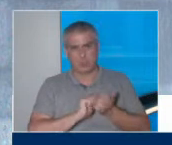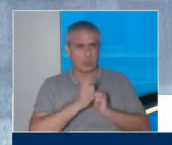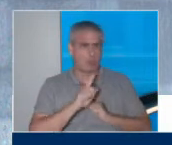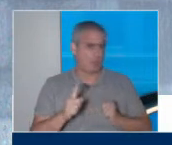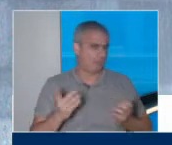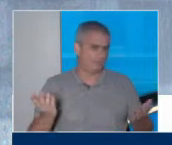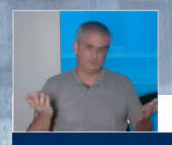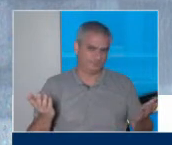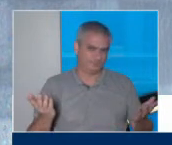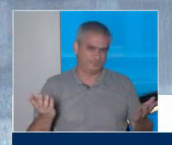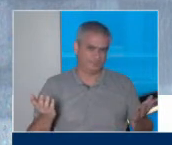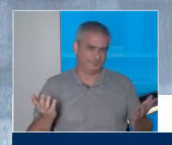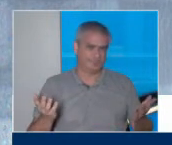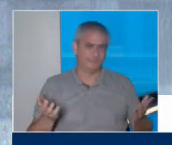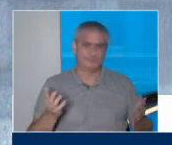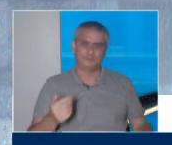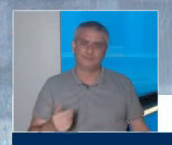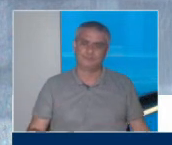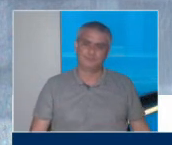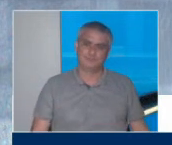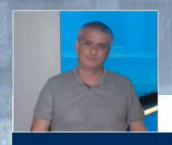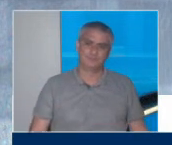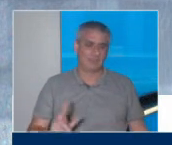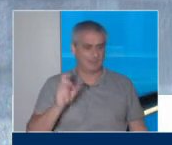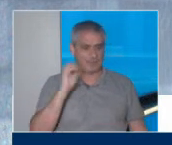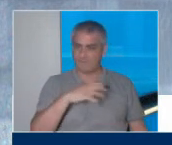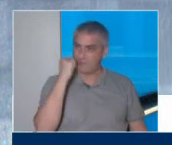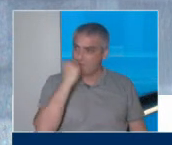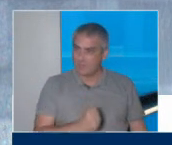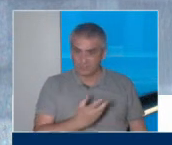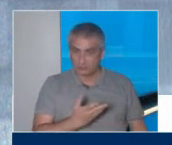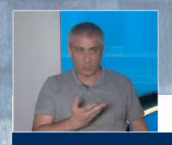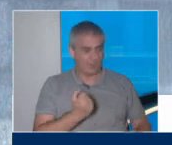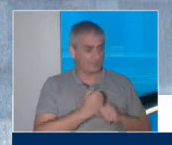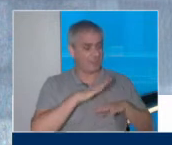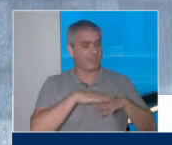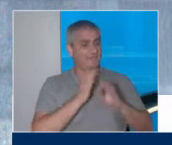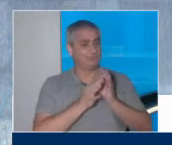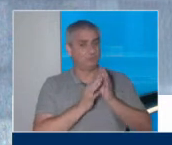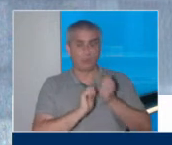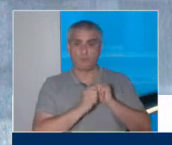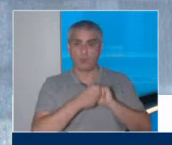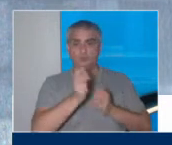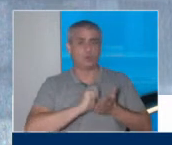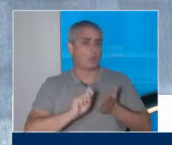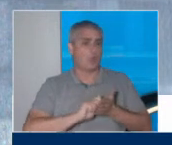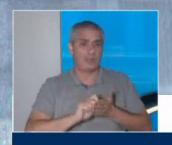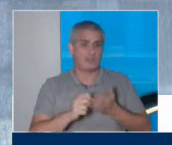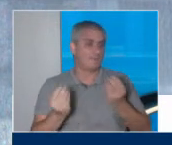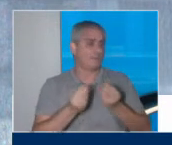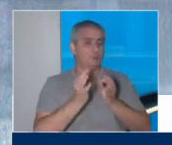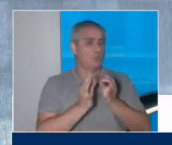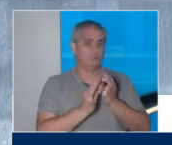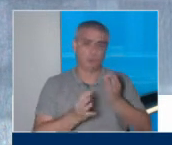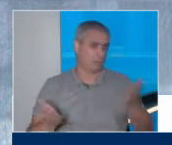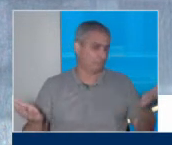זה גם היום לבוא ולרצוח בן אדם על היותו בתפקיד מסוים, או שהוא כתב משהו